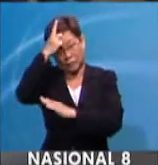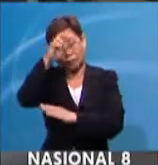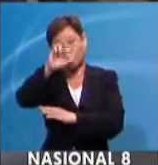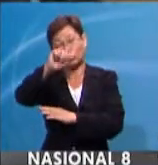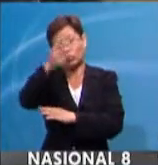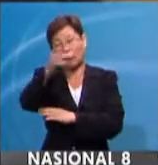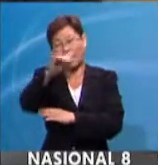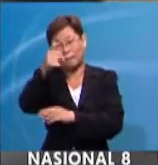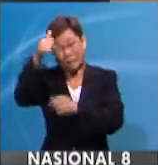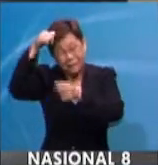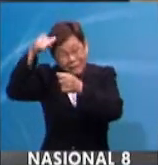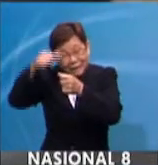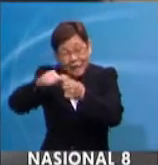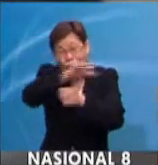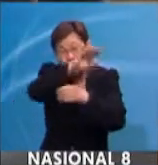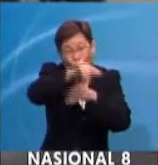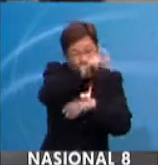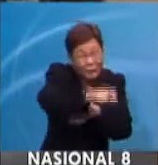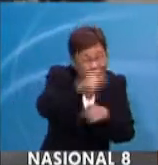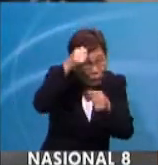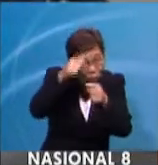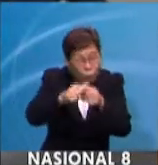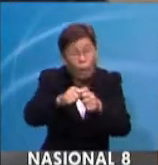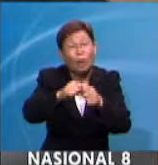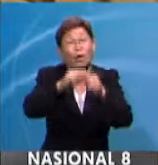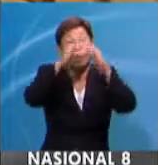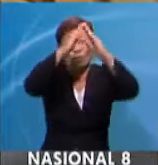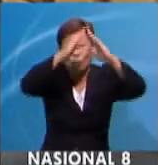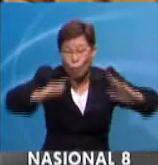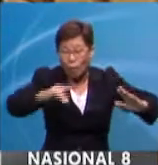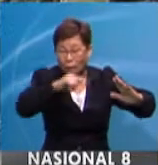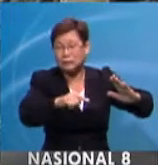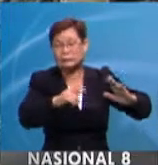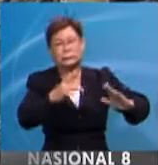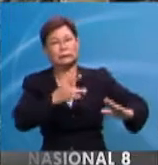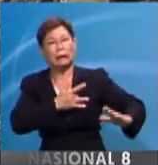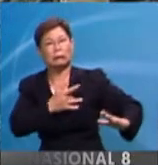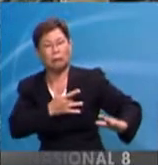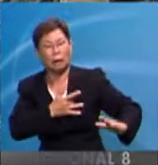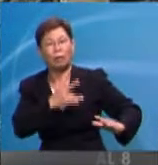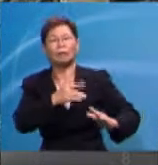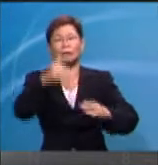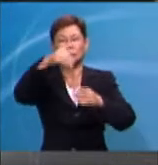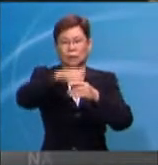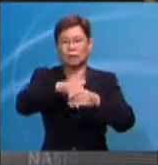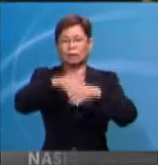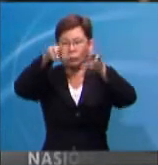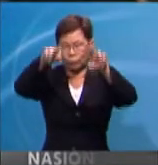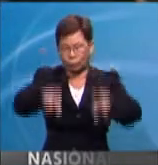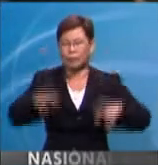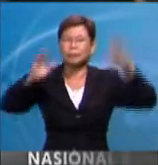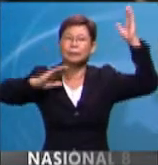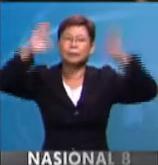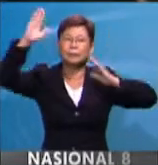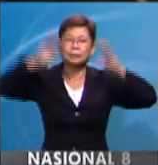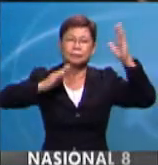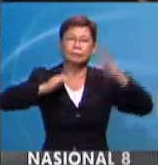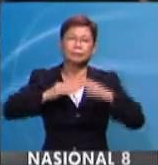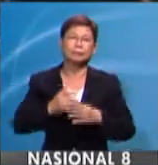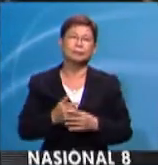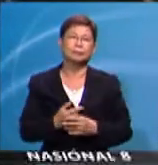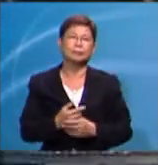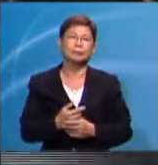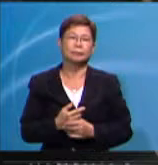Rahman Dahlan mengingatkan semua pihak isu Perumahan merupakan isu sensitif dalam kalangan rakyat negeri ini